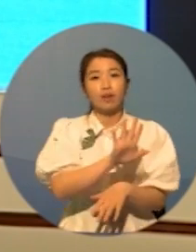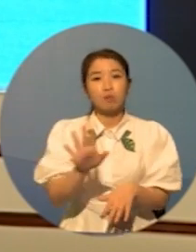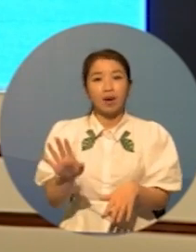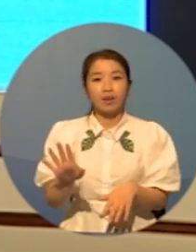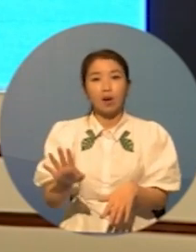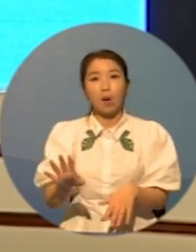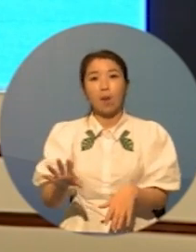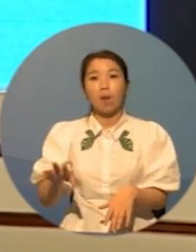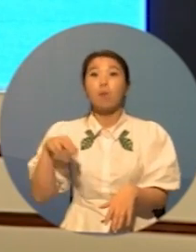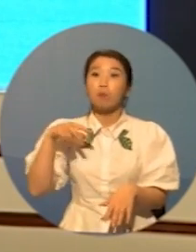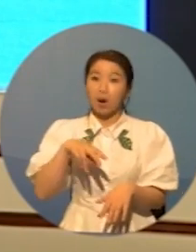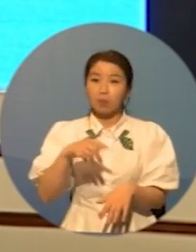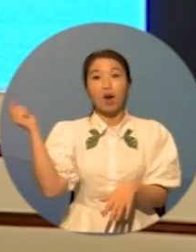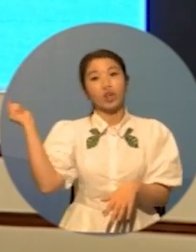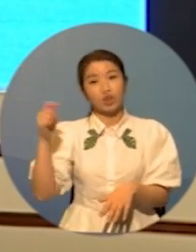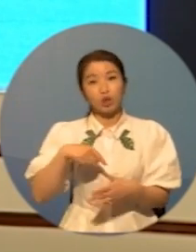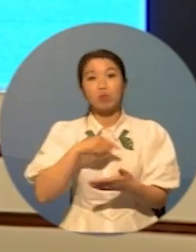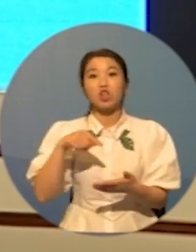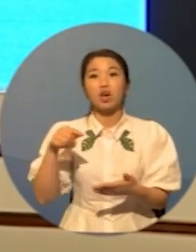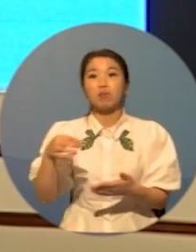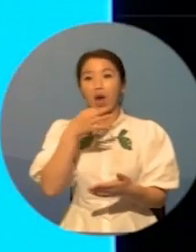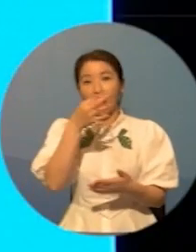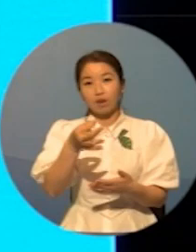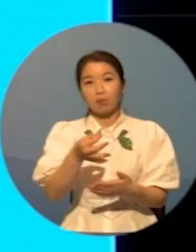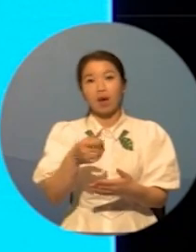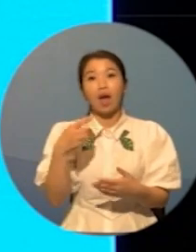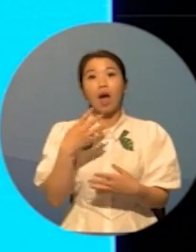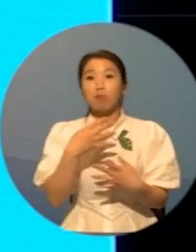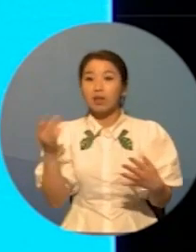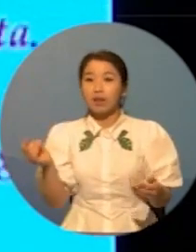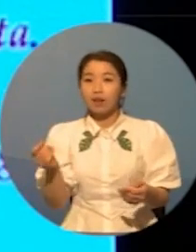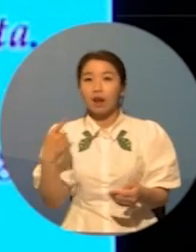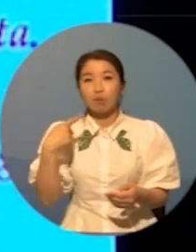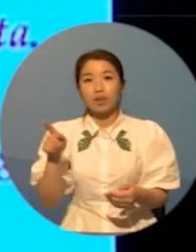жазбақ, айтпақ, һәм тағы басқа.